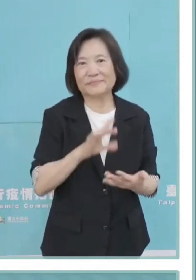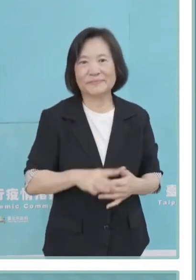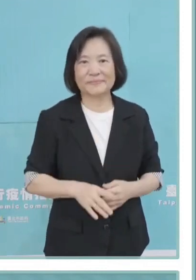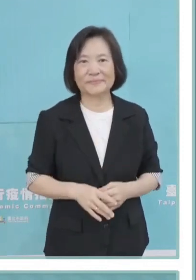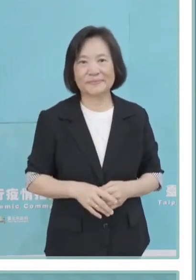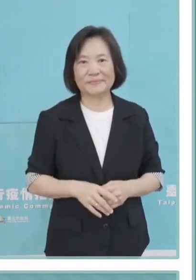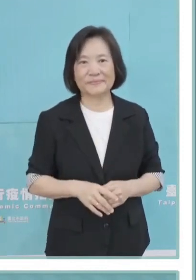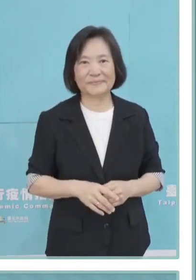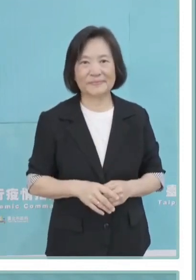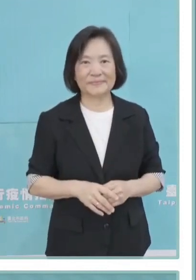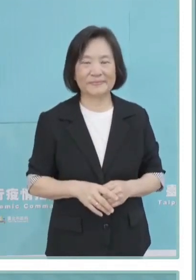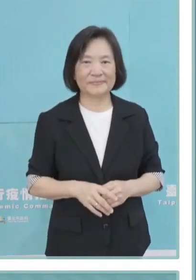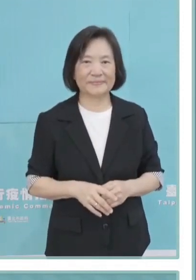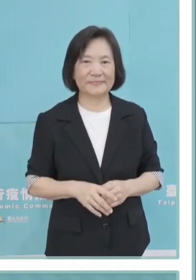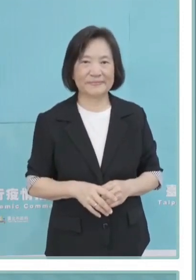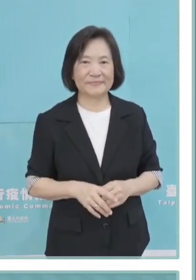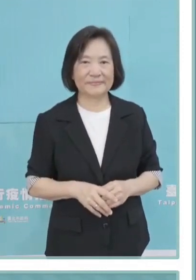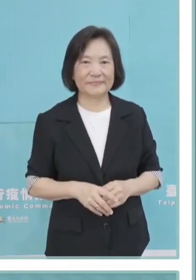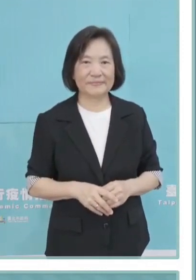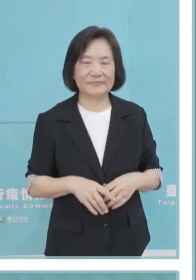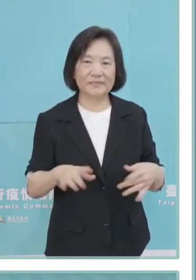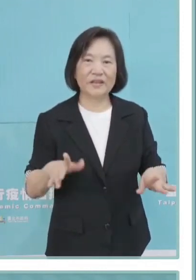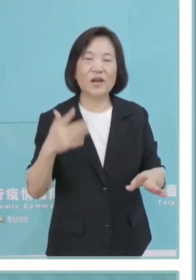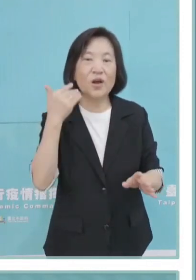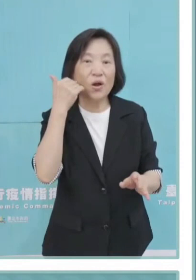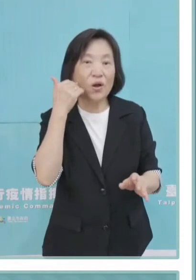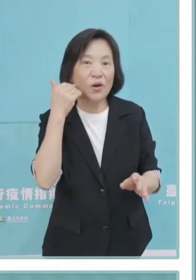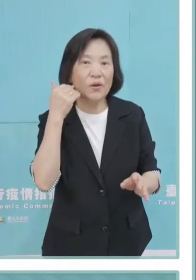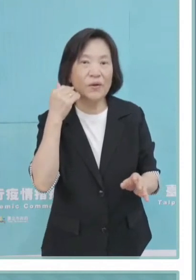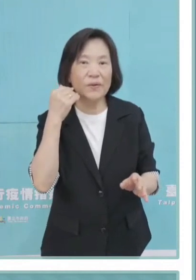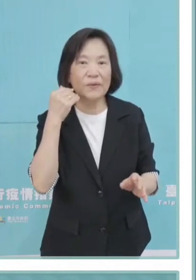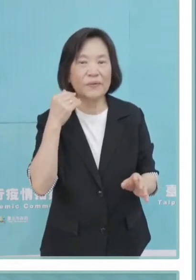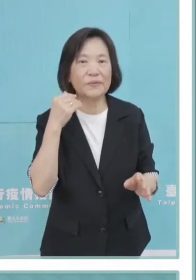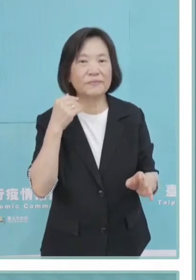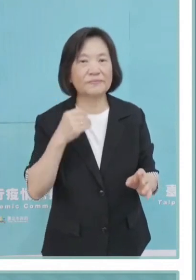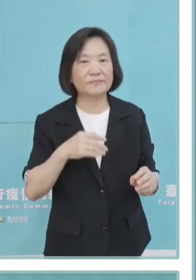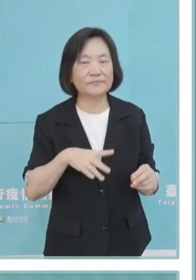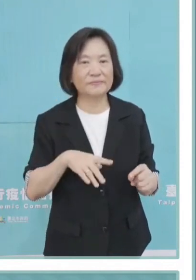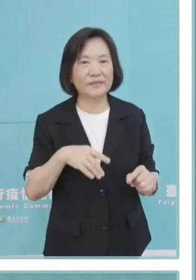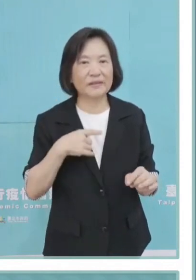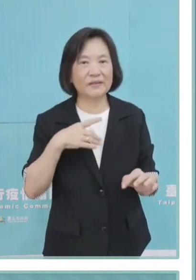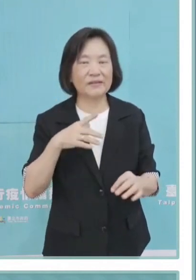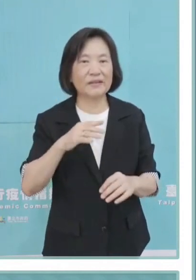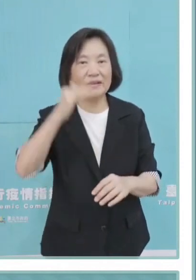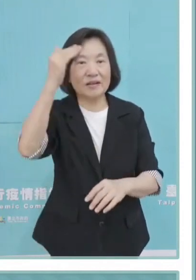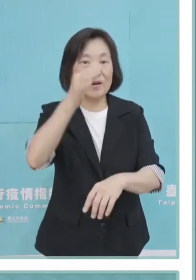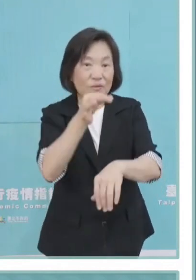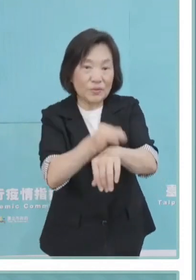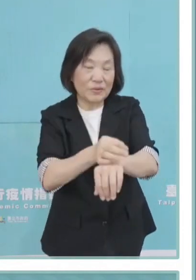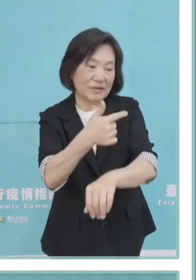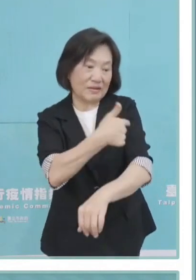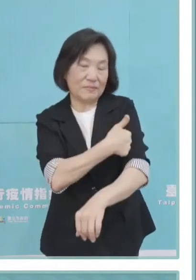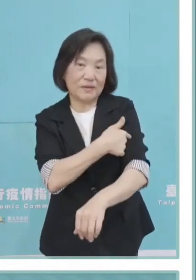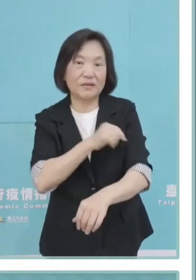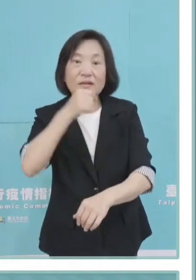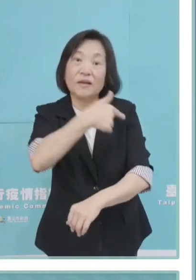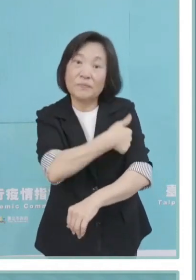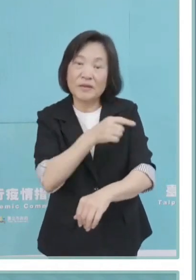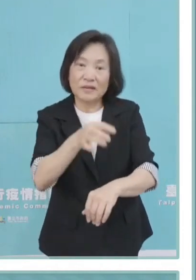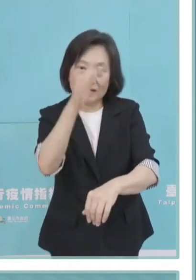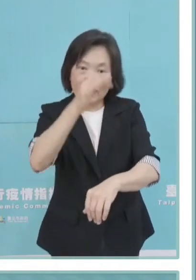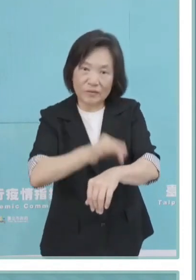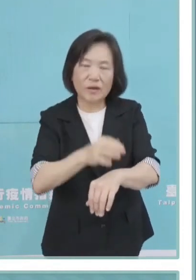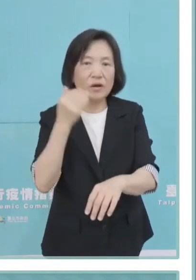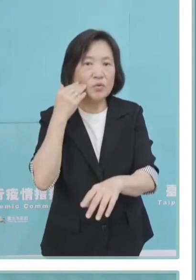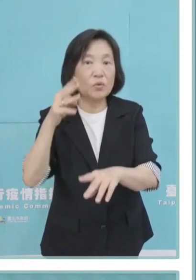就这样的哦。如果没有这高端疫苗，其实它这样的有要出国